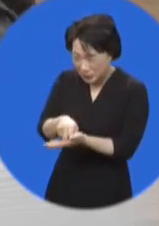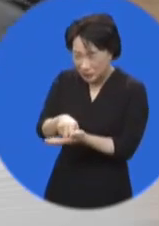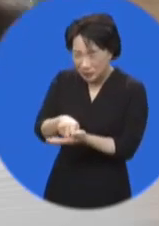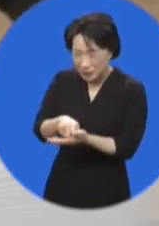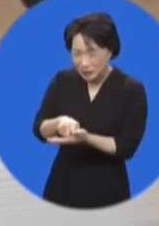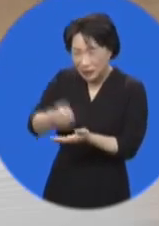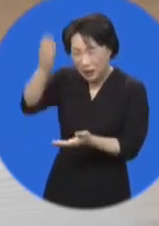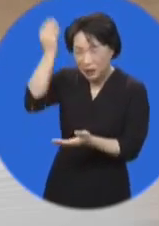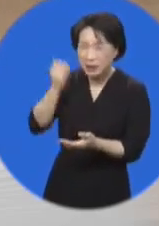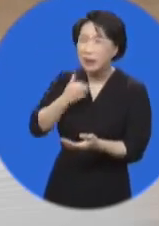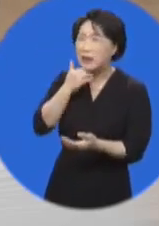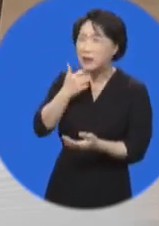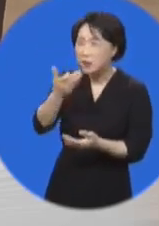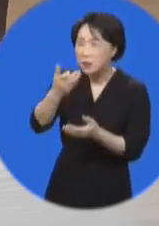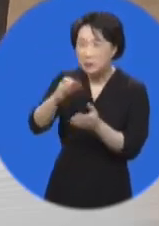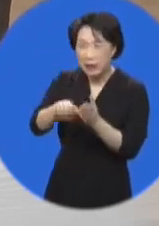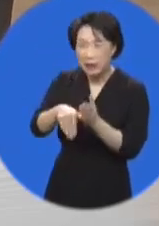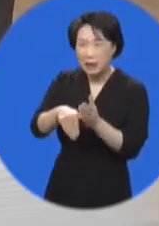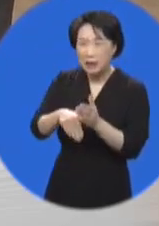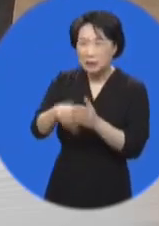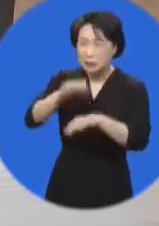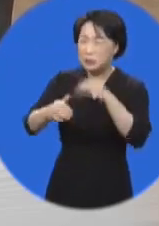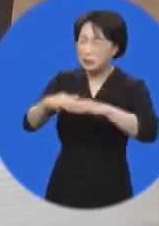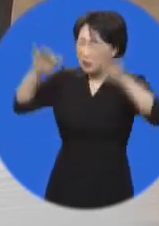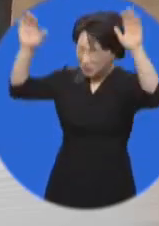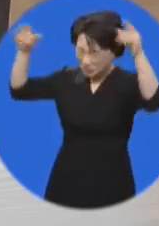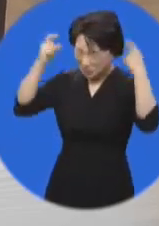19살짜리가 두 손 들고